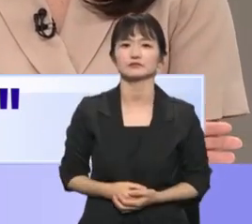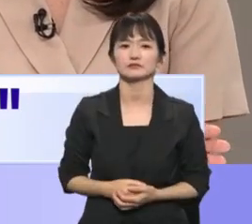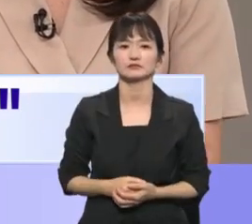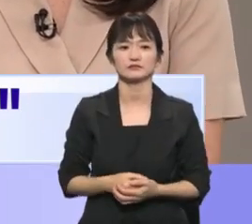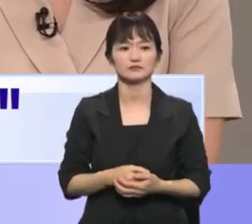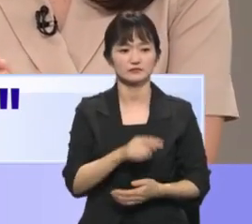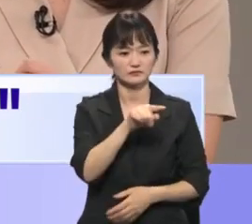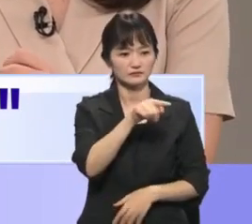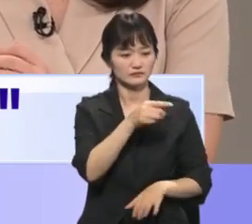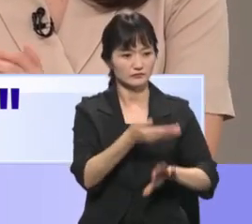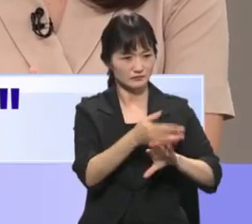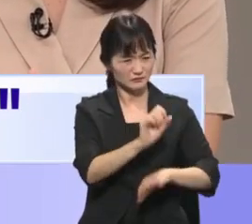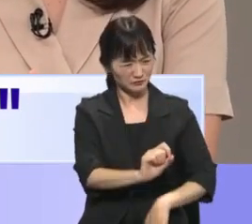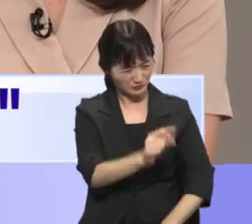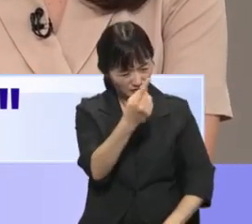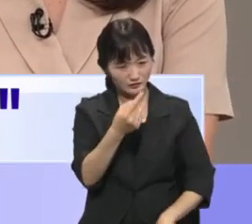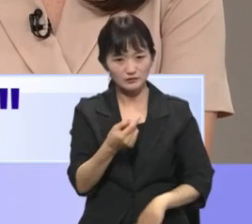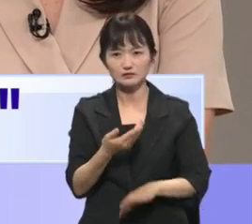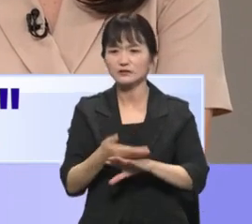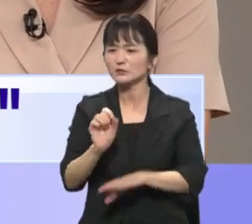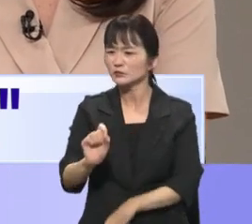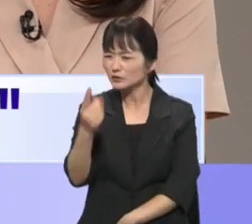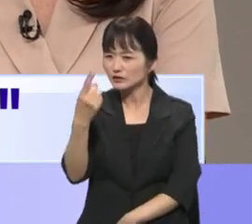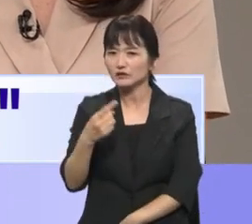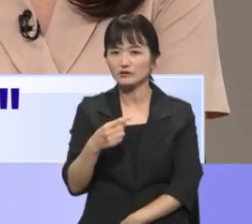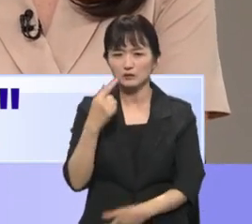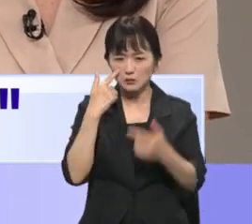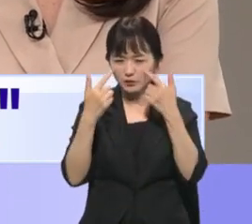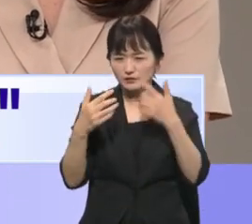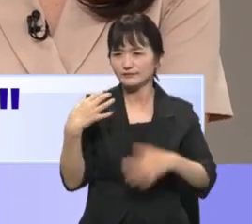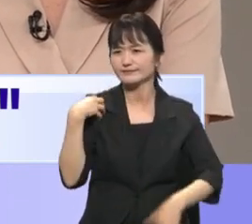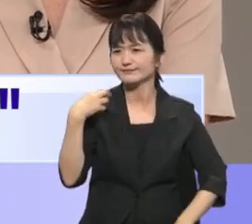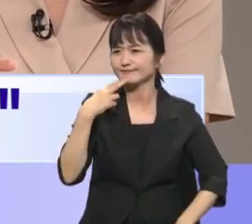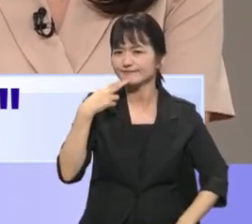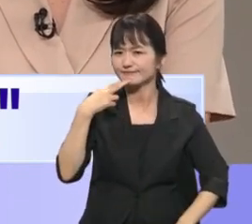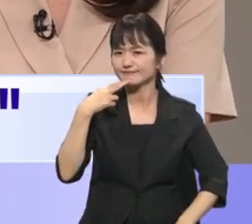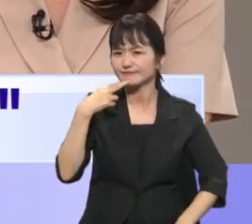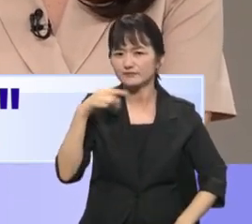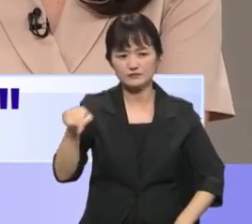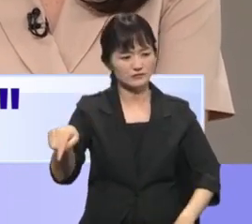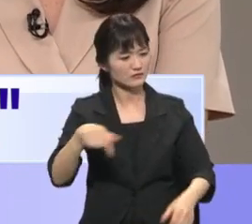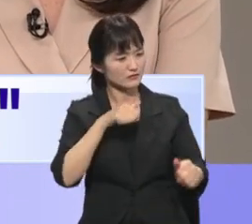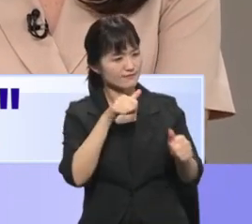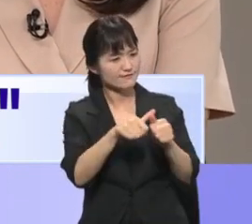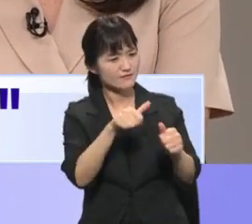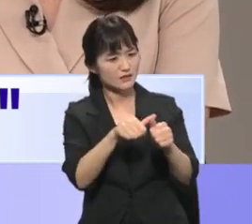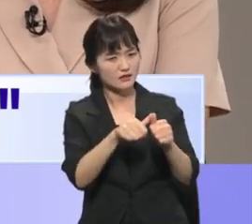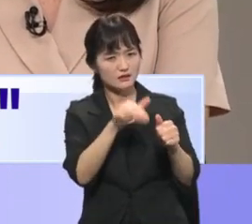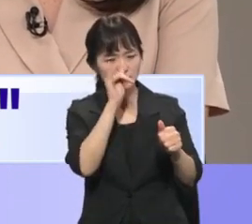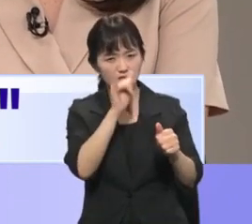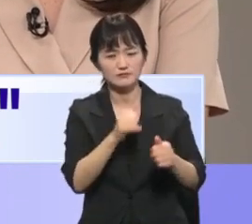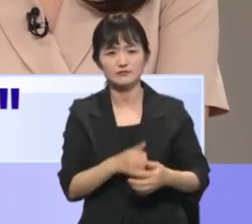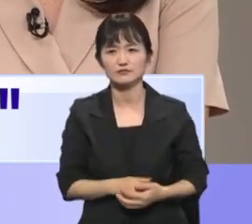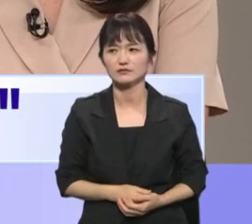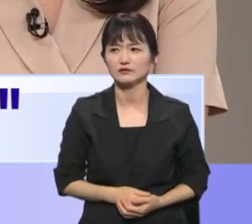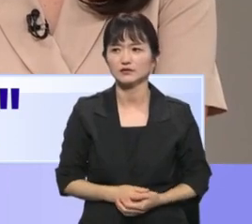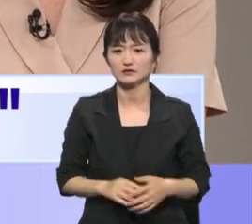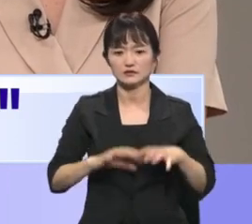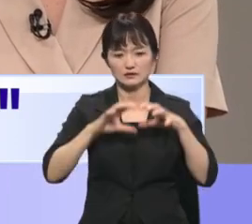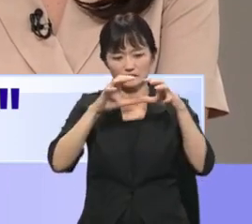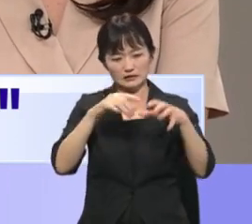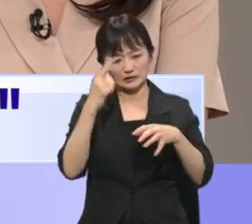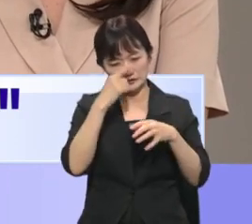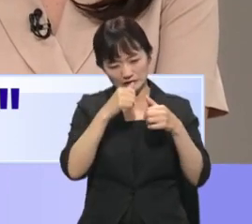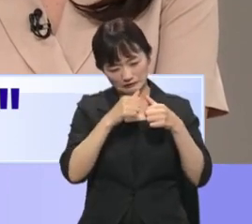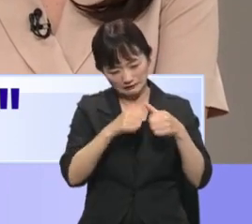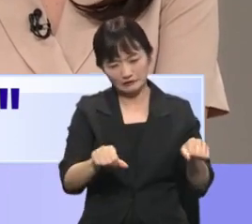남탓 또는 뭐 제대로 된 책임을지지 않는 모습에 대해서 외신 기자들이 오히려 충고를 하고 있는 상황이라 굉장히 좀 국제적인